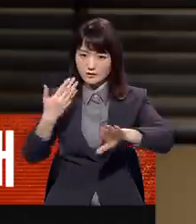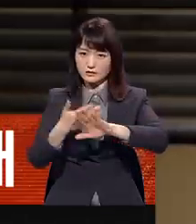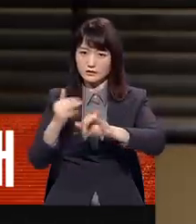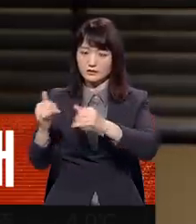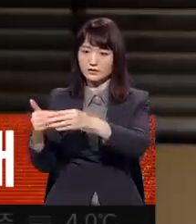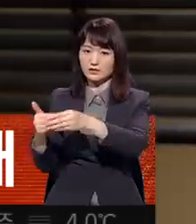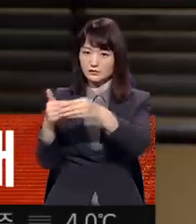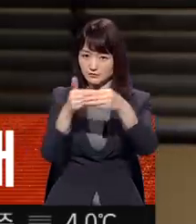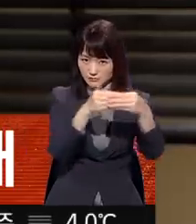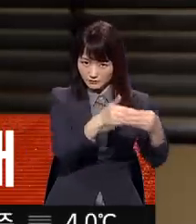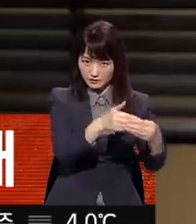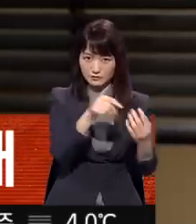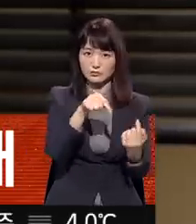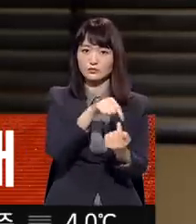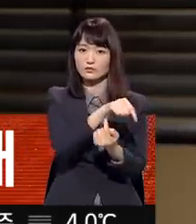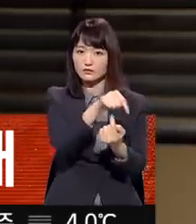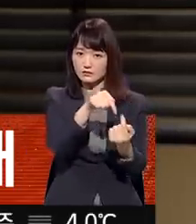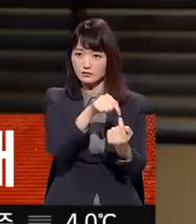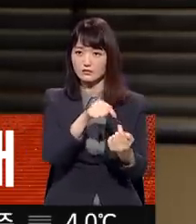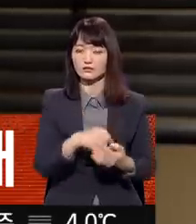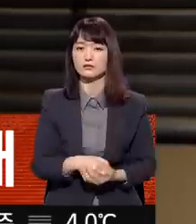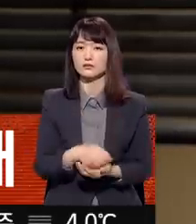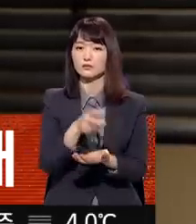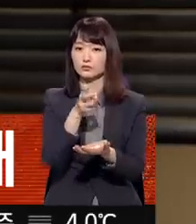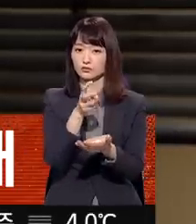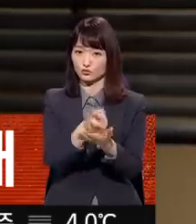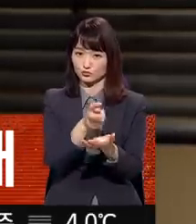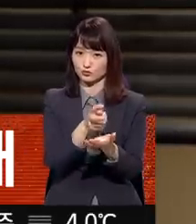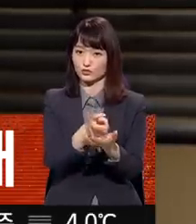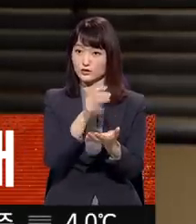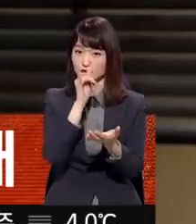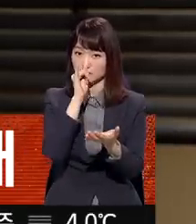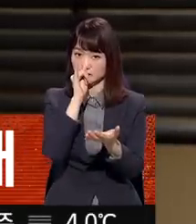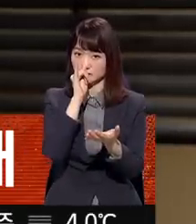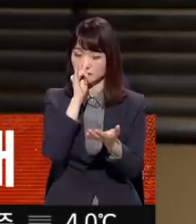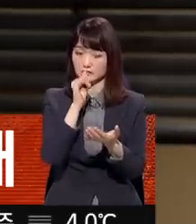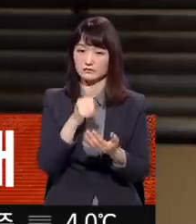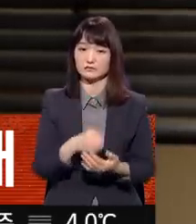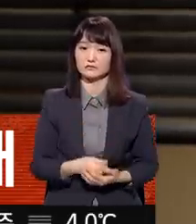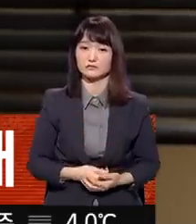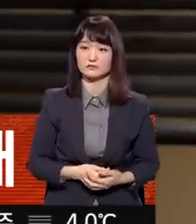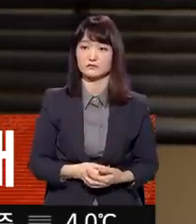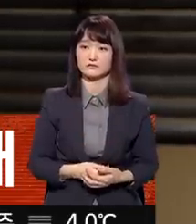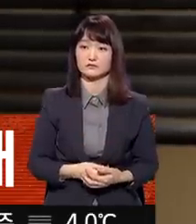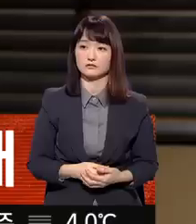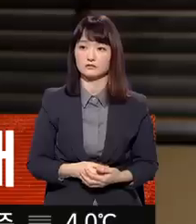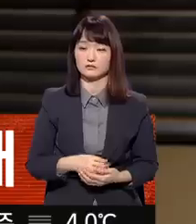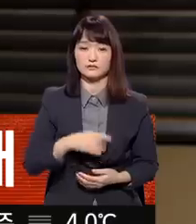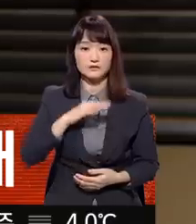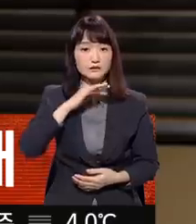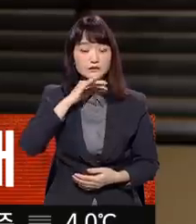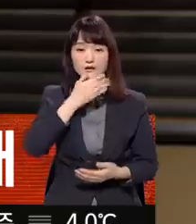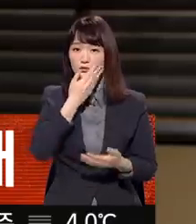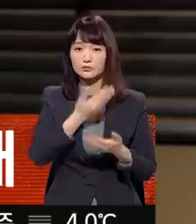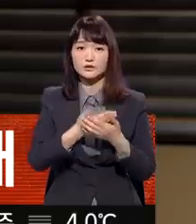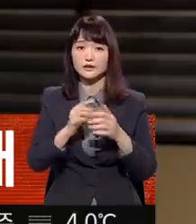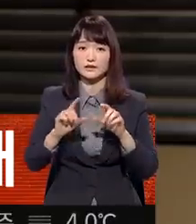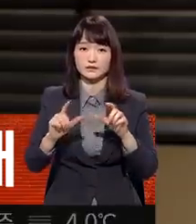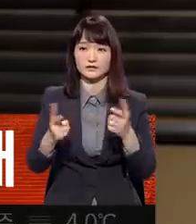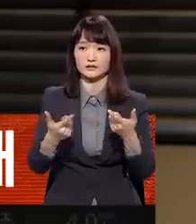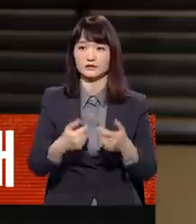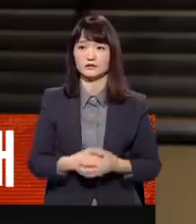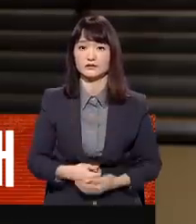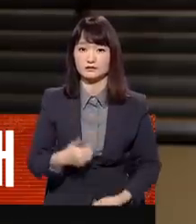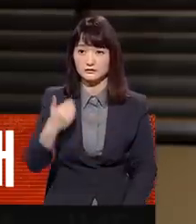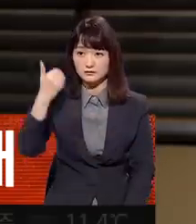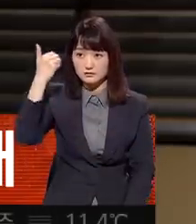데리고 오고 이런 식으로 운영을 했는데 규율이 하나 있다고 놀라운 규율이 그 규율을 뭐냐 하면 나이 이런 게 중요한 게 아니고